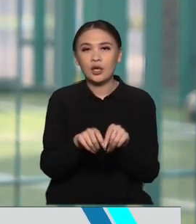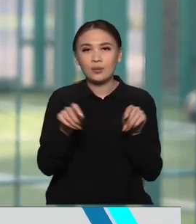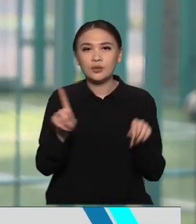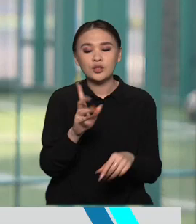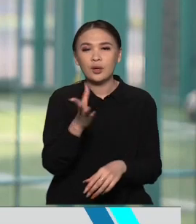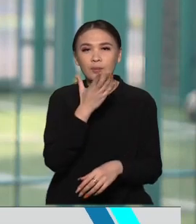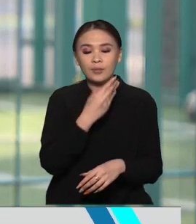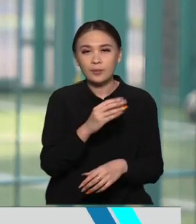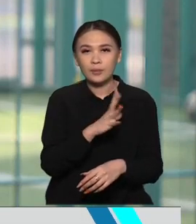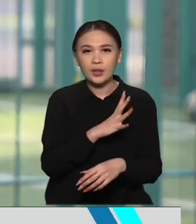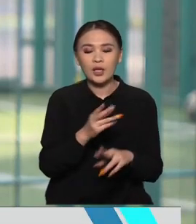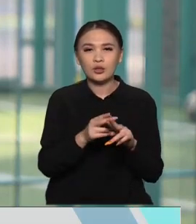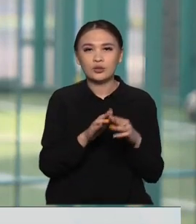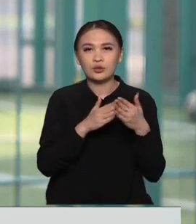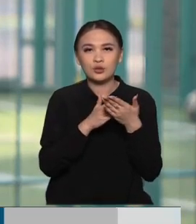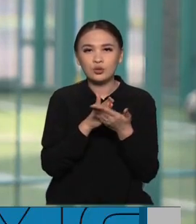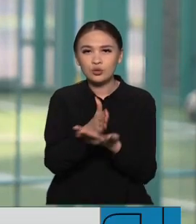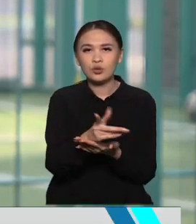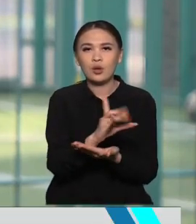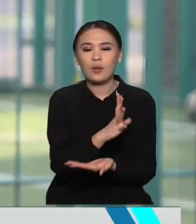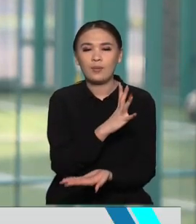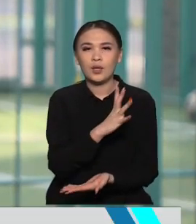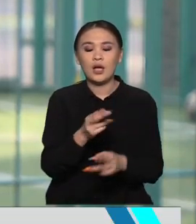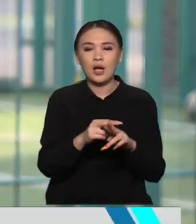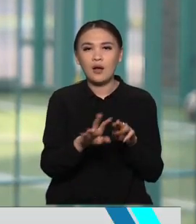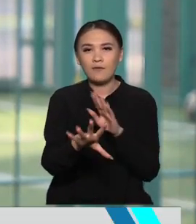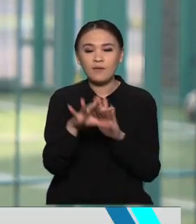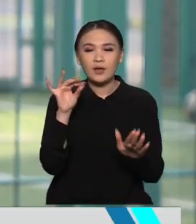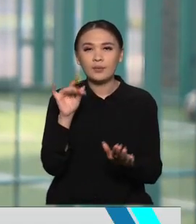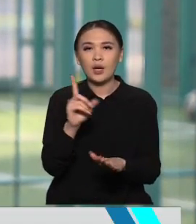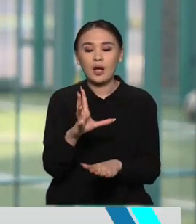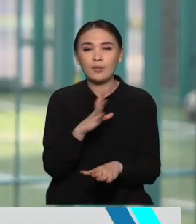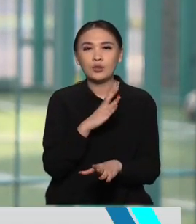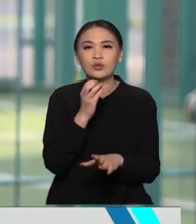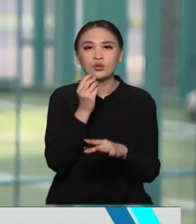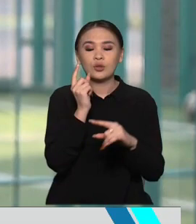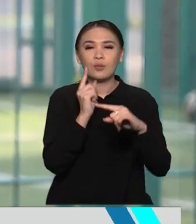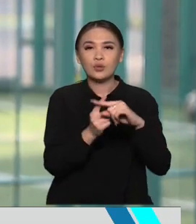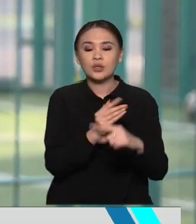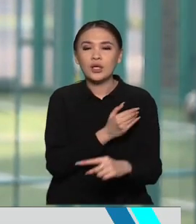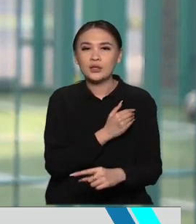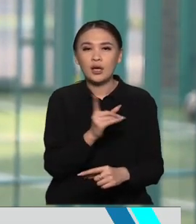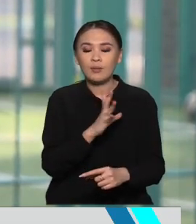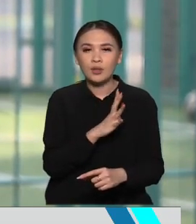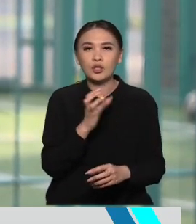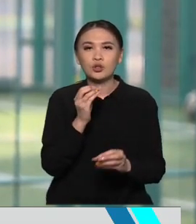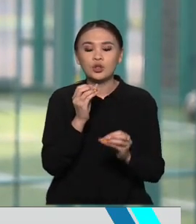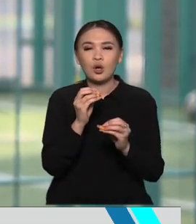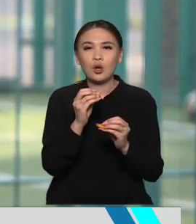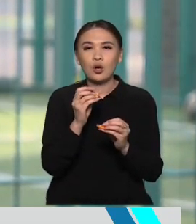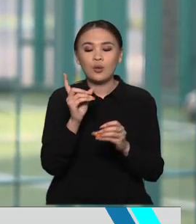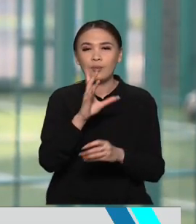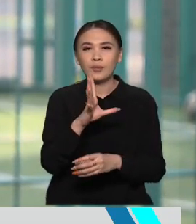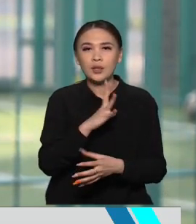была целеустремленная, там у нее на пути не было преград. И также мы хотели, чтобы этим обрядом мы запустили, вот именно, чтобы